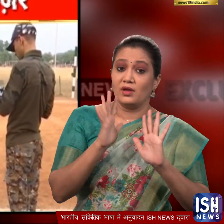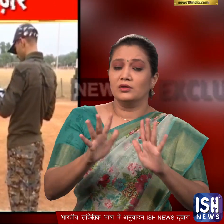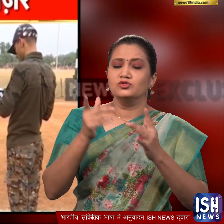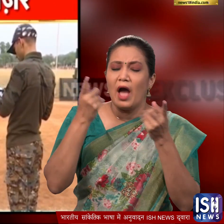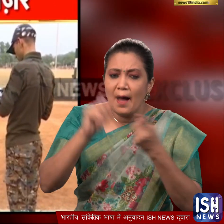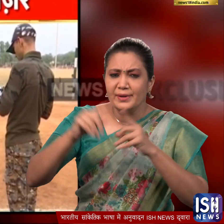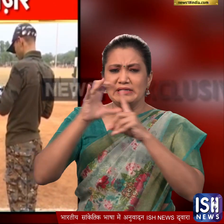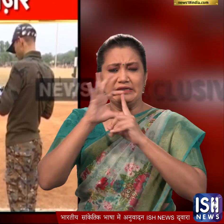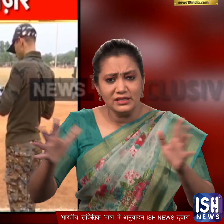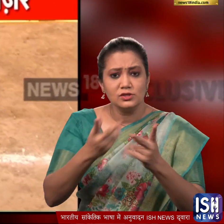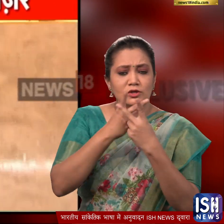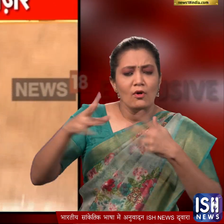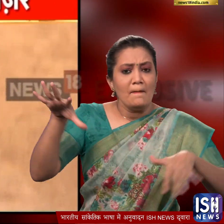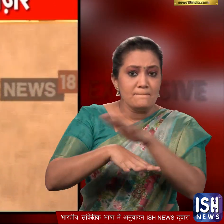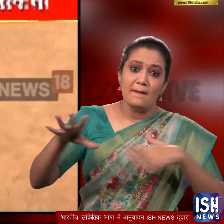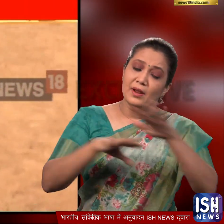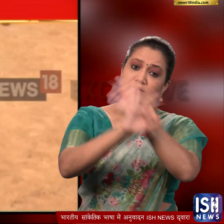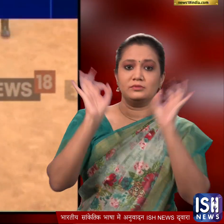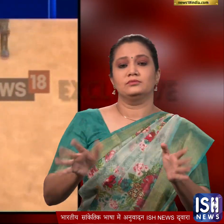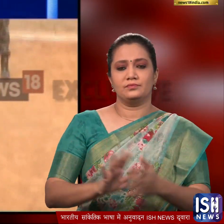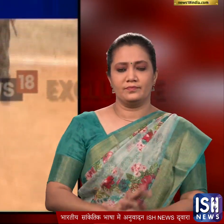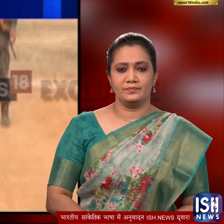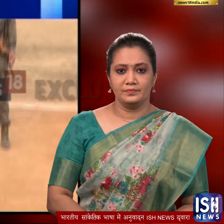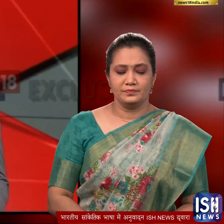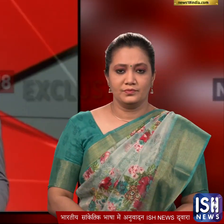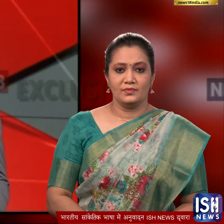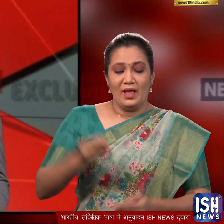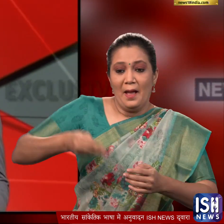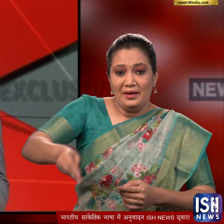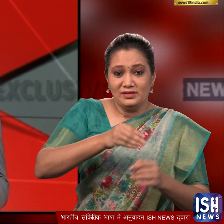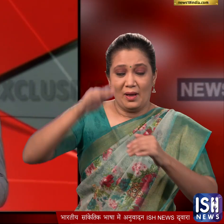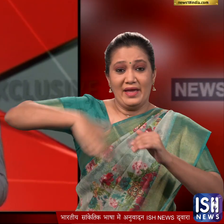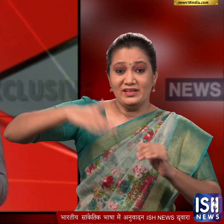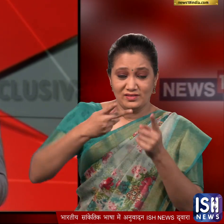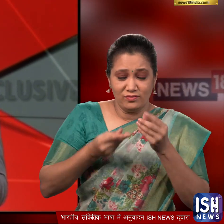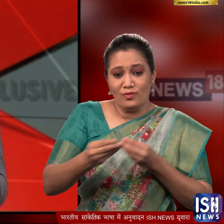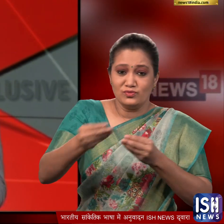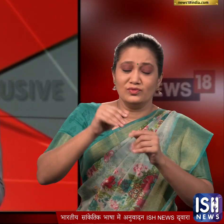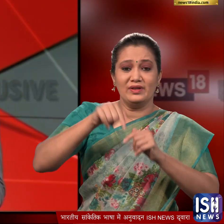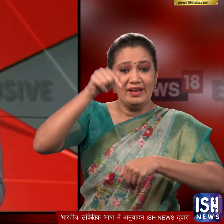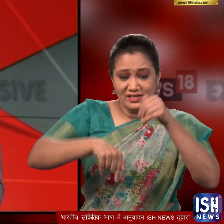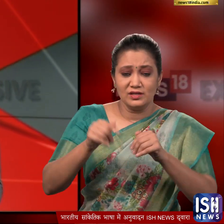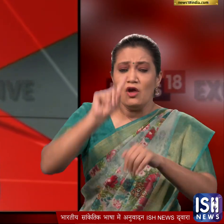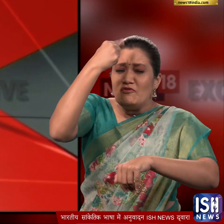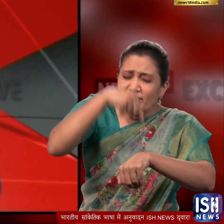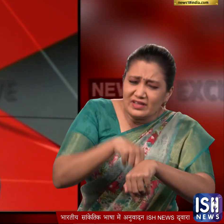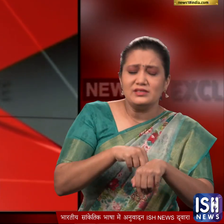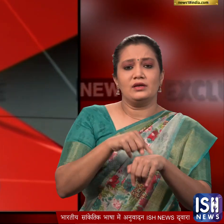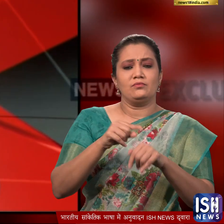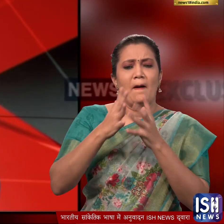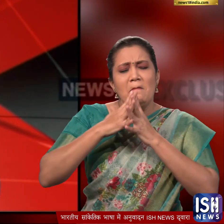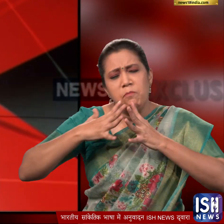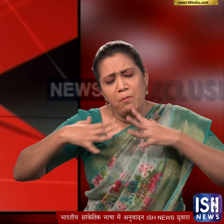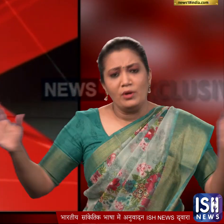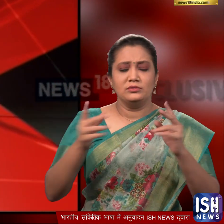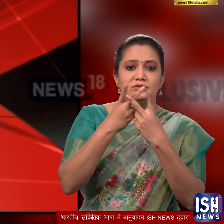है और किसी भी खतरे से निपटने की खास रणनीति तैयार की गई है। यही वजह है कि पश्चिम बंगाल विधानसभा चुनाव के पहले चरण में पहली बार ऐसा हुआ